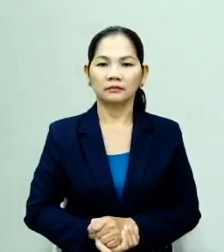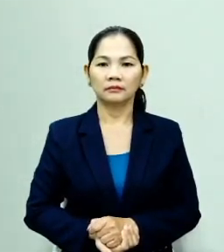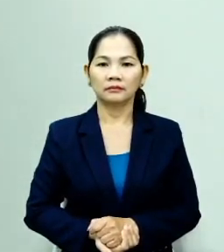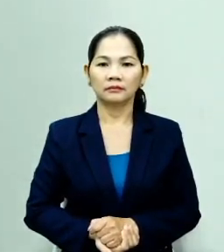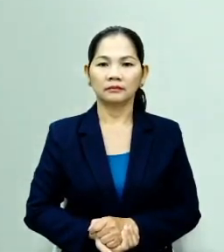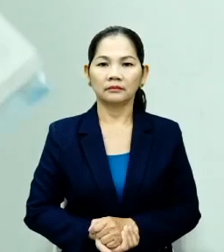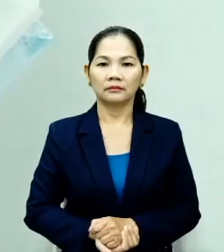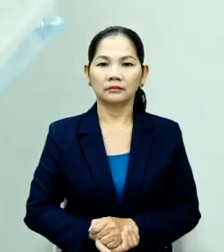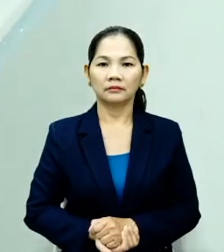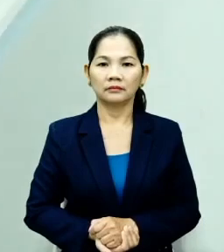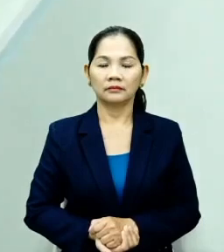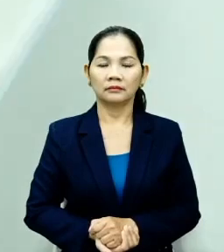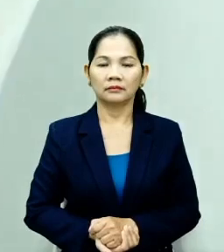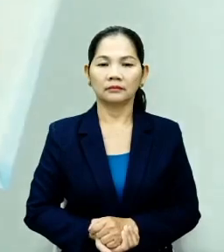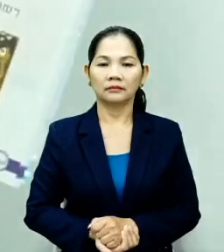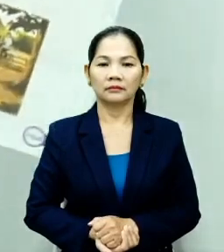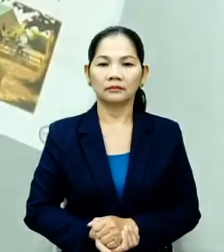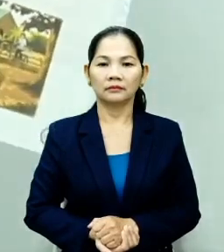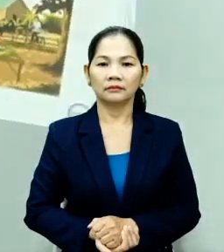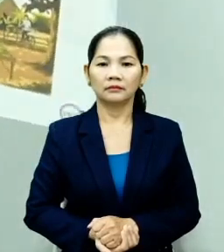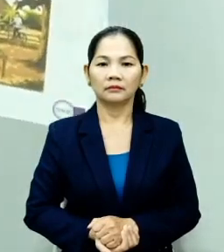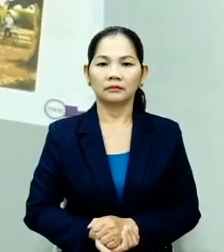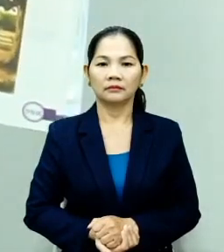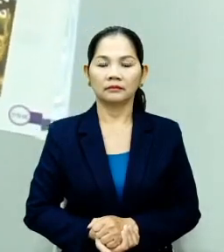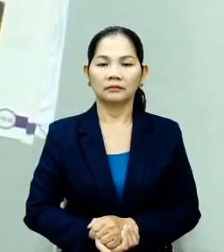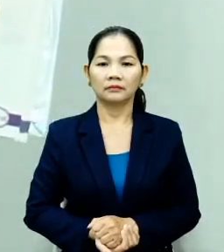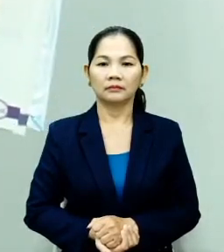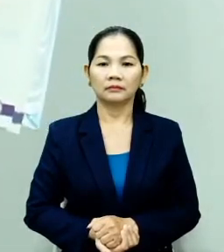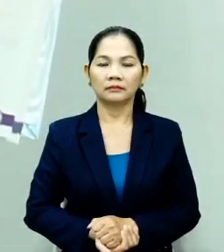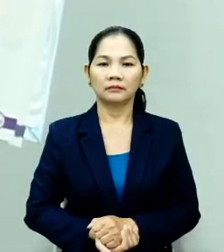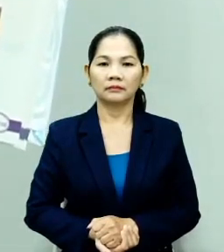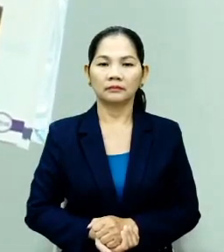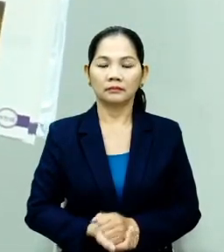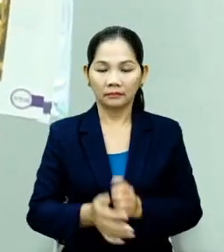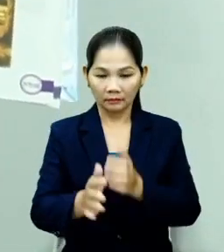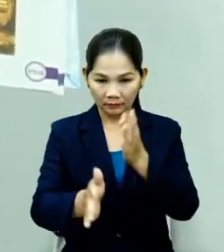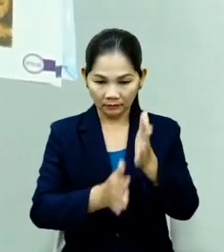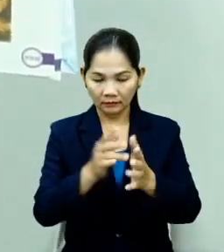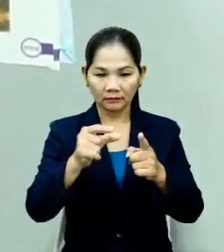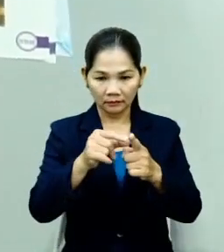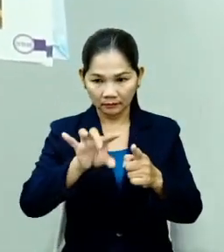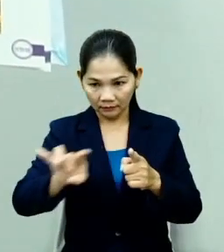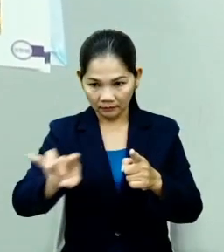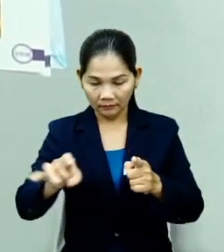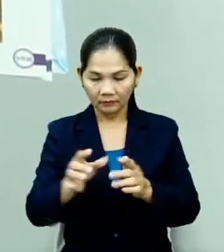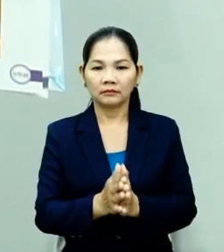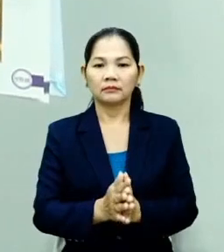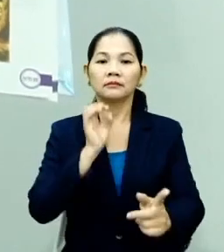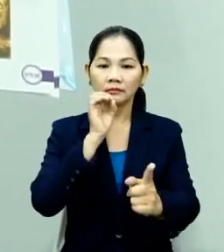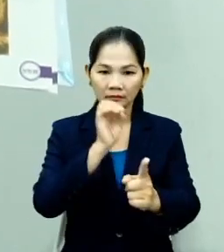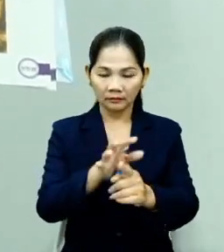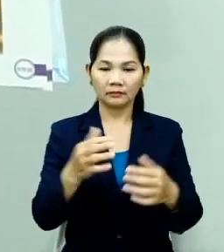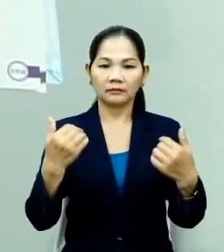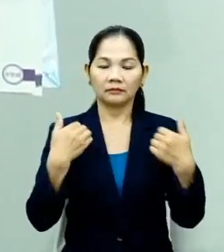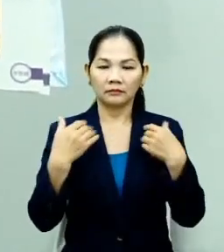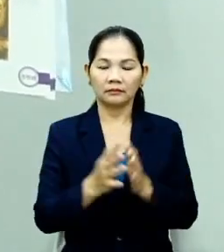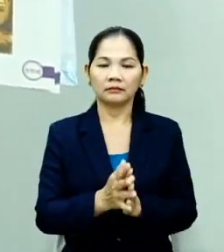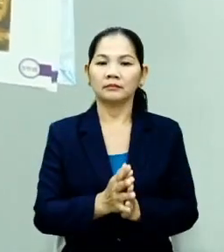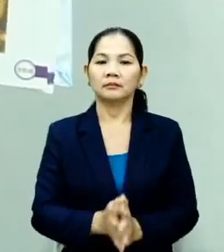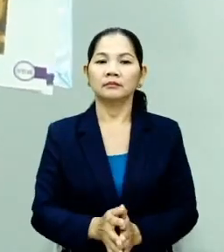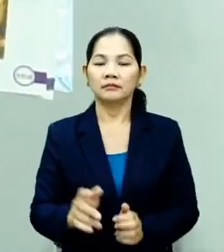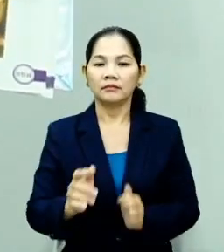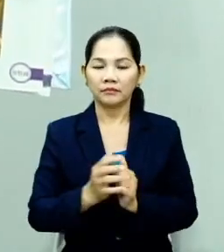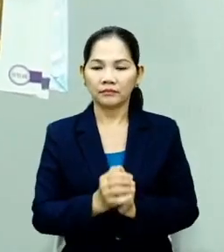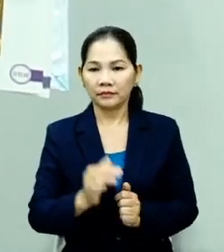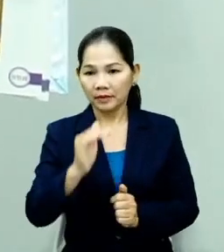cha cha cật lại nè nó con cha đôi chai dương an chiến cha đôi nè cụ prap con chấn dương an pi chuyên tới đám pi